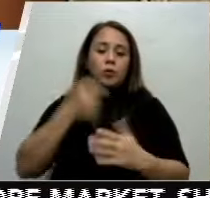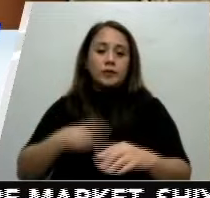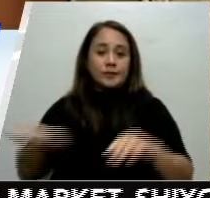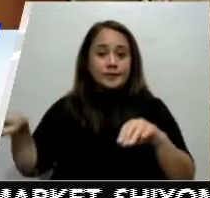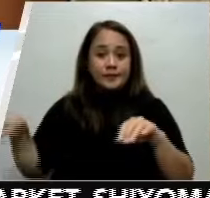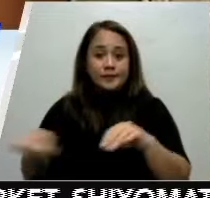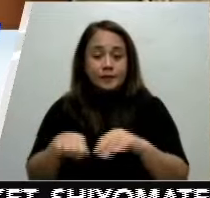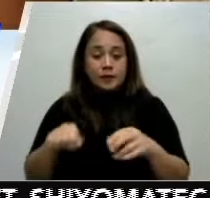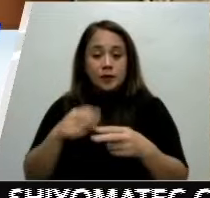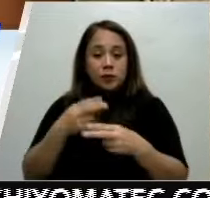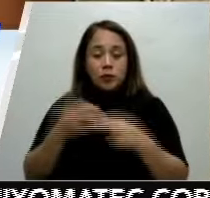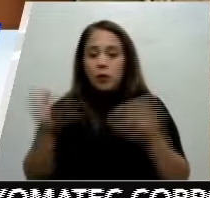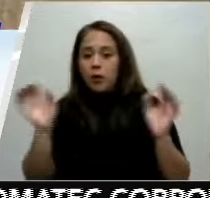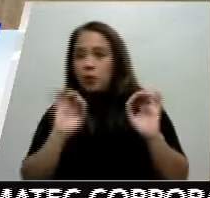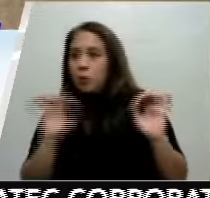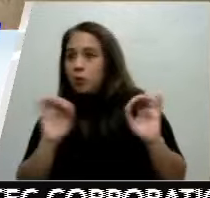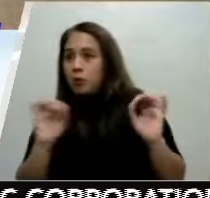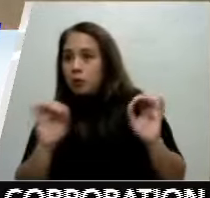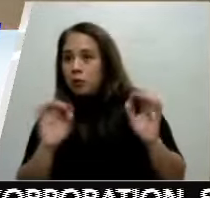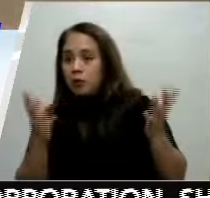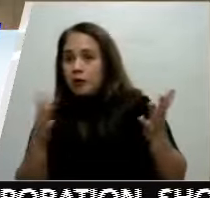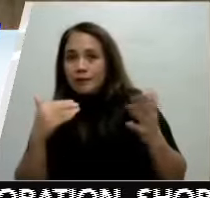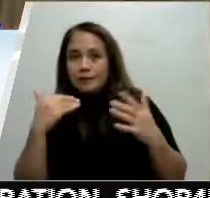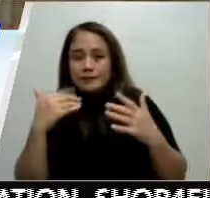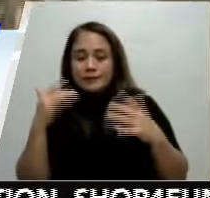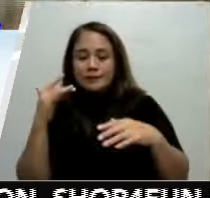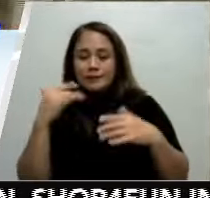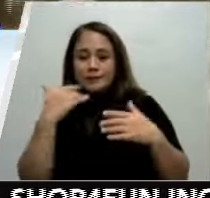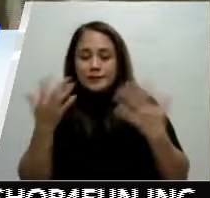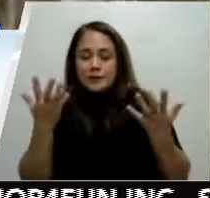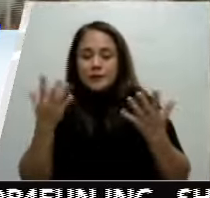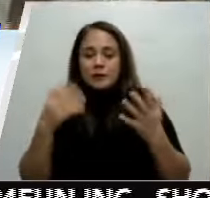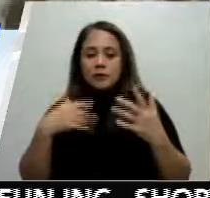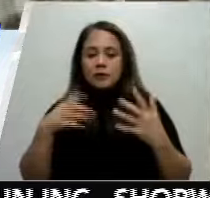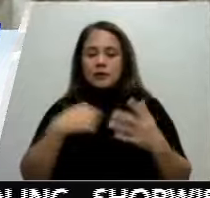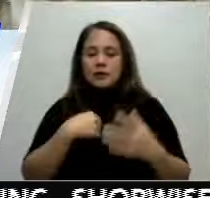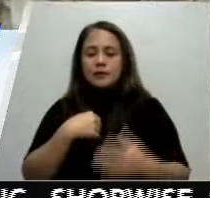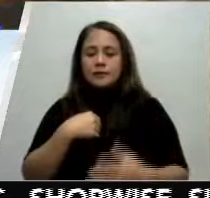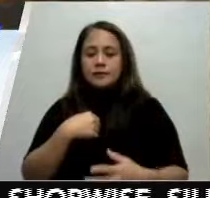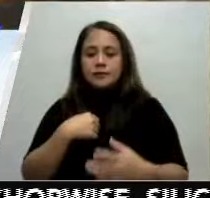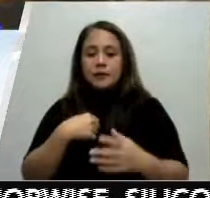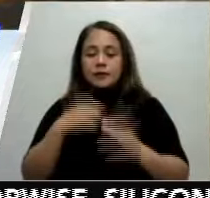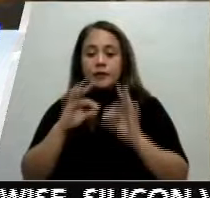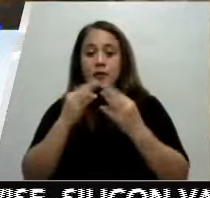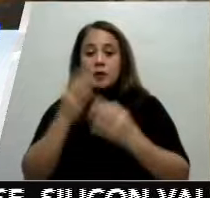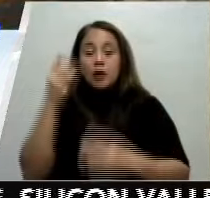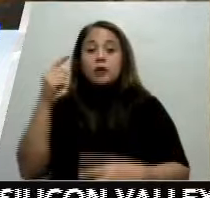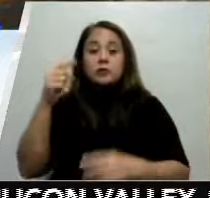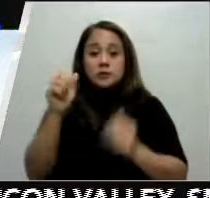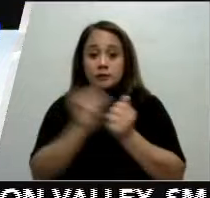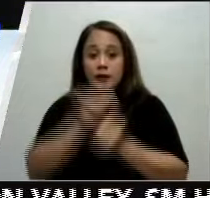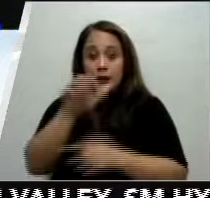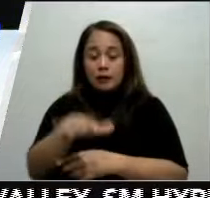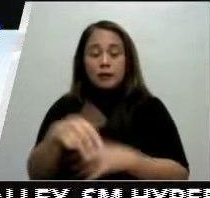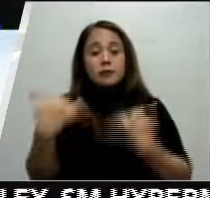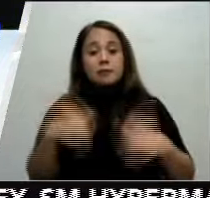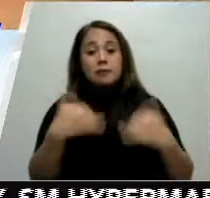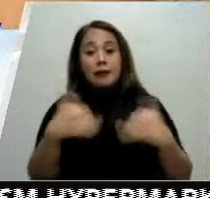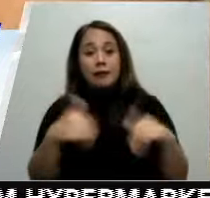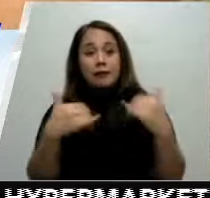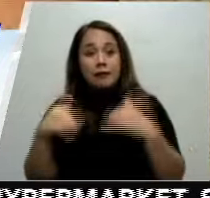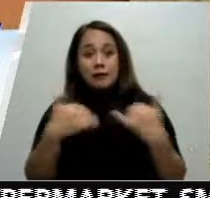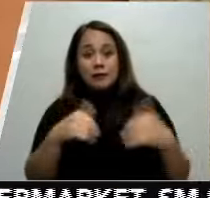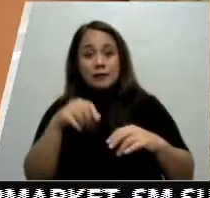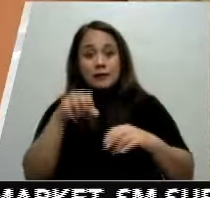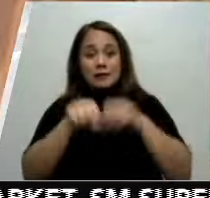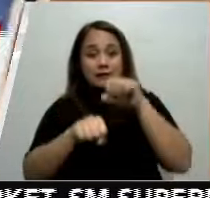walang napahamak sa kanyang pamilya. Lalo ang kanyang anak na akala niya ay naglalaro sa kanilang hagdan na tapat mismo kung saan sumabog ang granada.